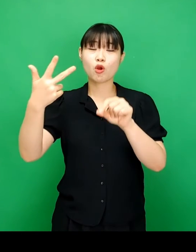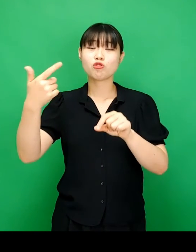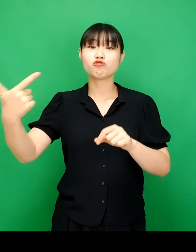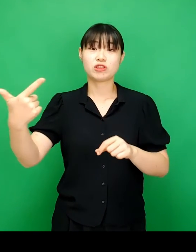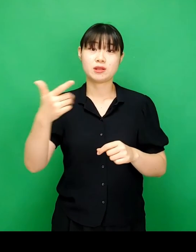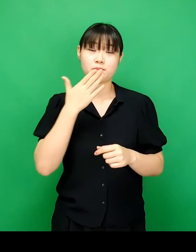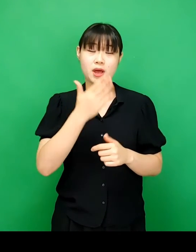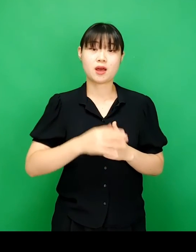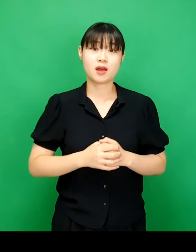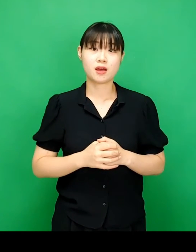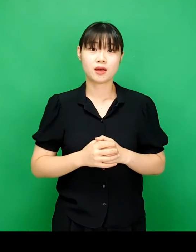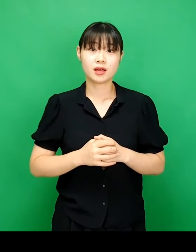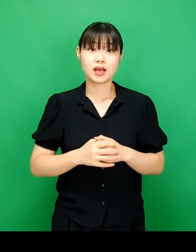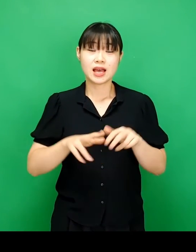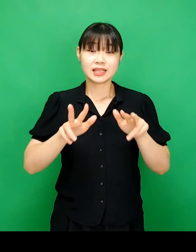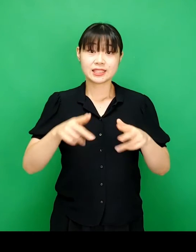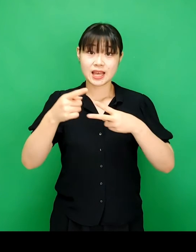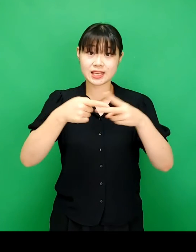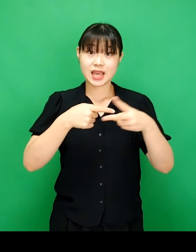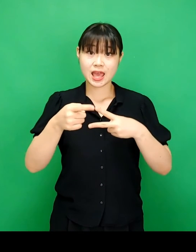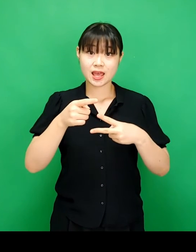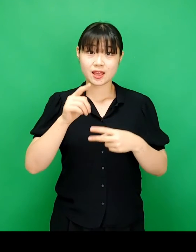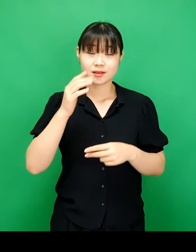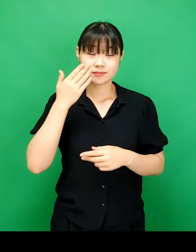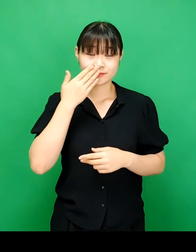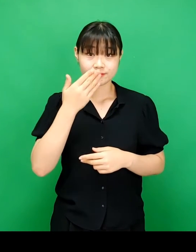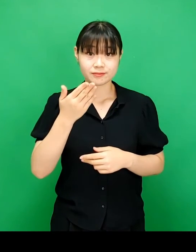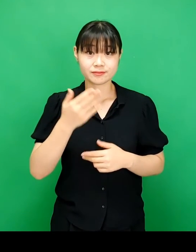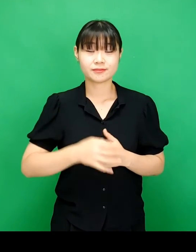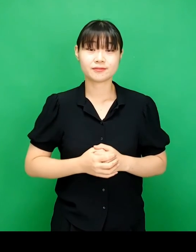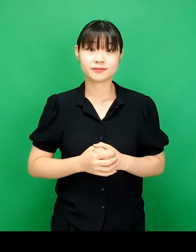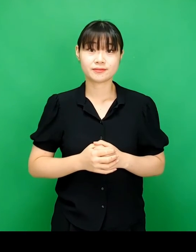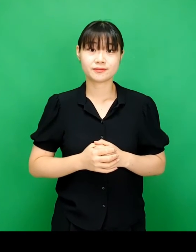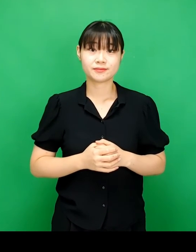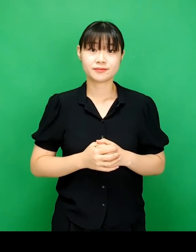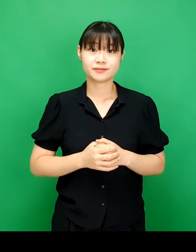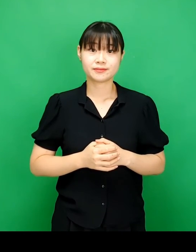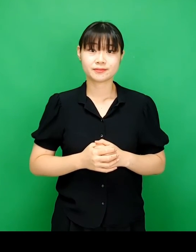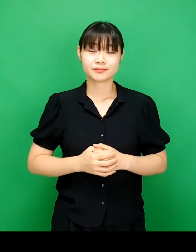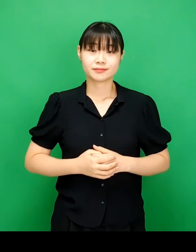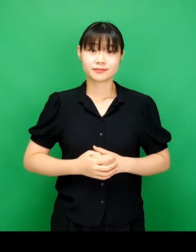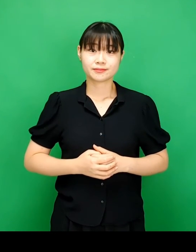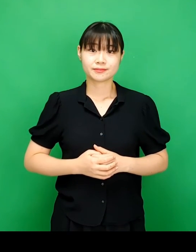형식에서는 2010년 7월 6일이 됩니다. 이제 이해하셨죠?